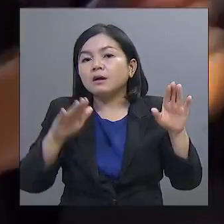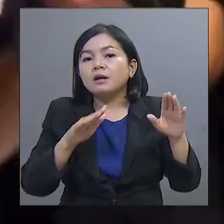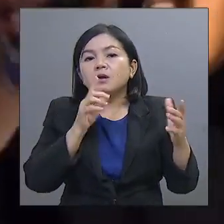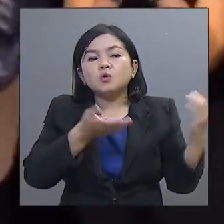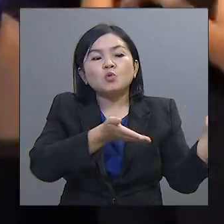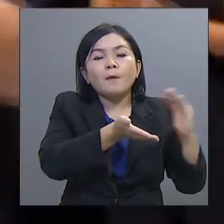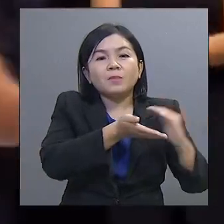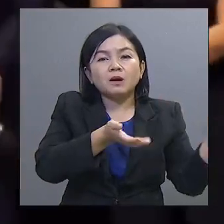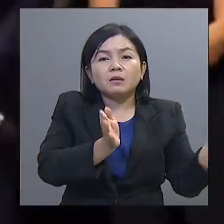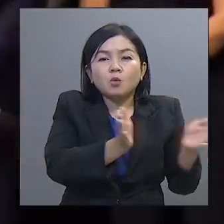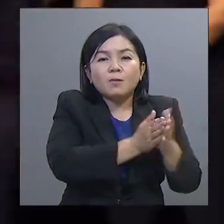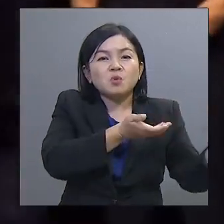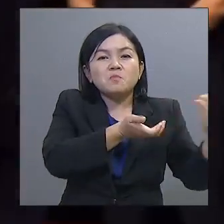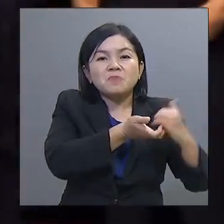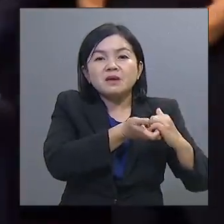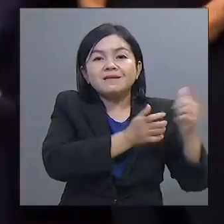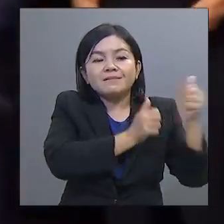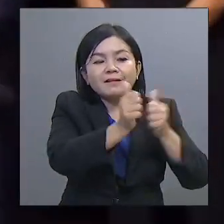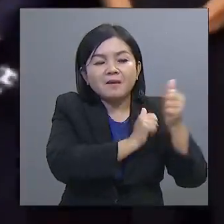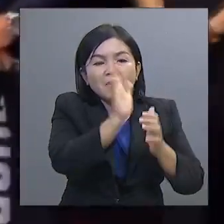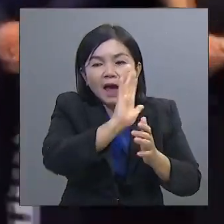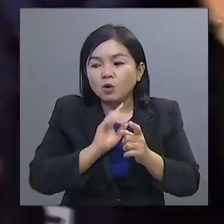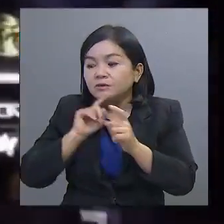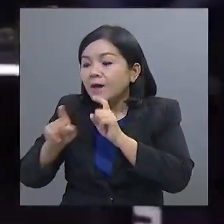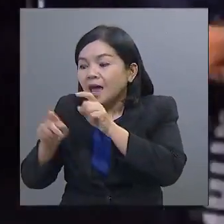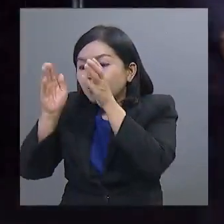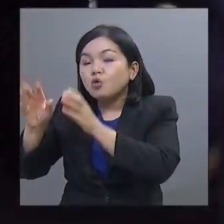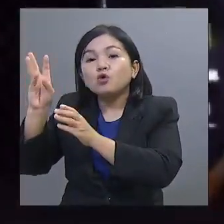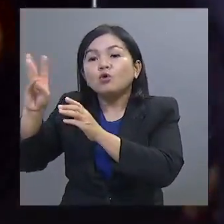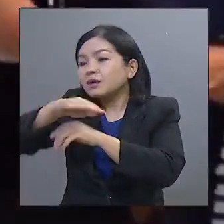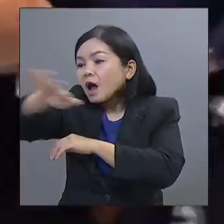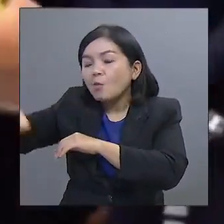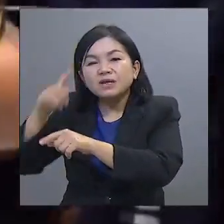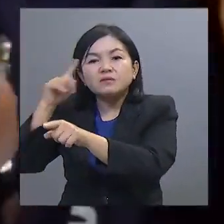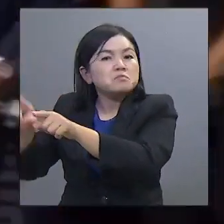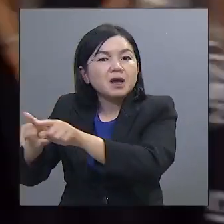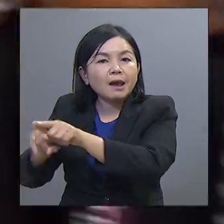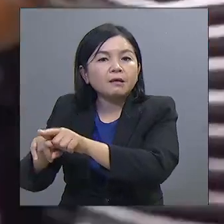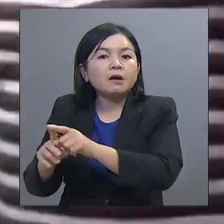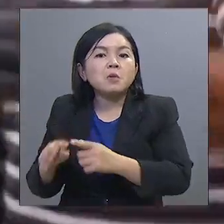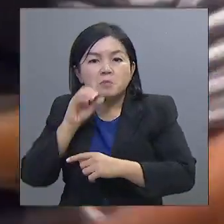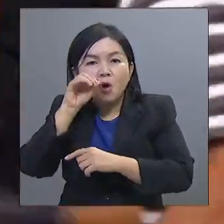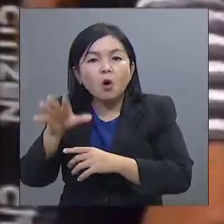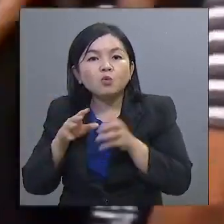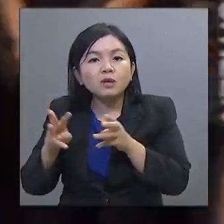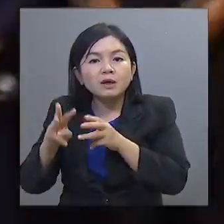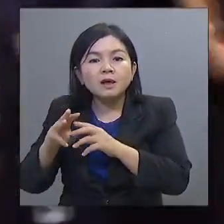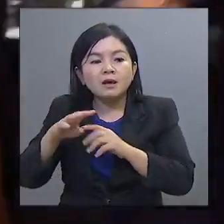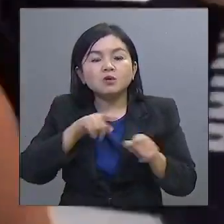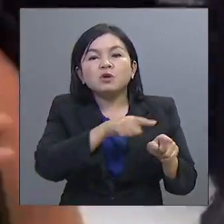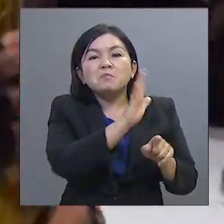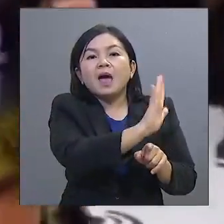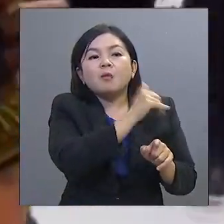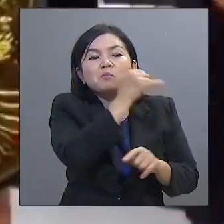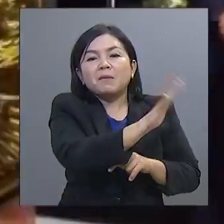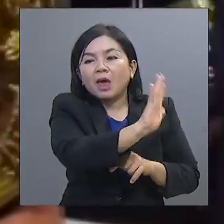เปี้ยนชิพนะคะบอกว่าได้สอบถามความสมัครใจของนักมวยทั้ง6คนโดยทุกคนเห็นด้วยพร้อมกับยืนยันว่าจะหารายการให้นักมวยในสังกัด